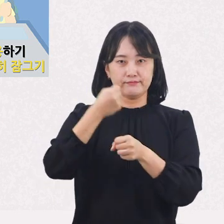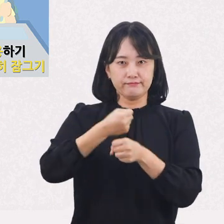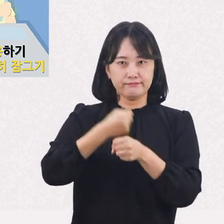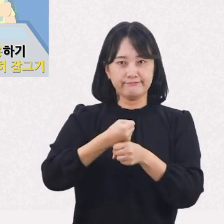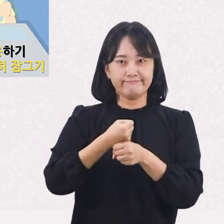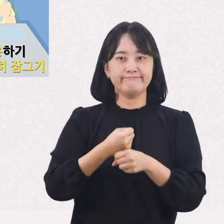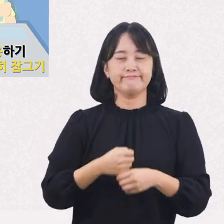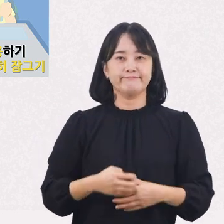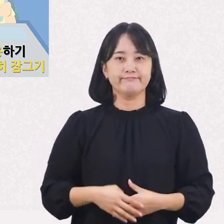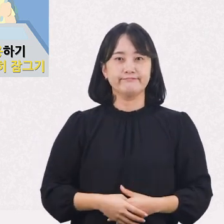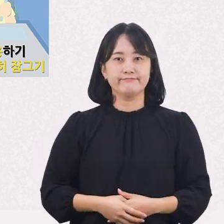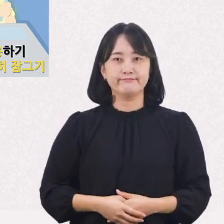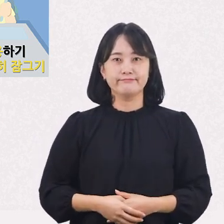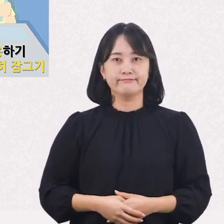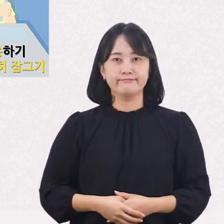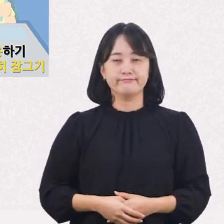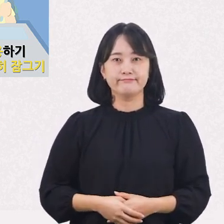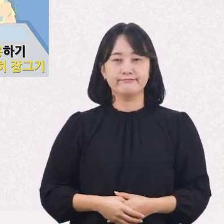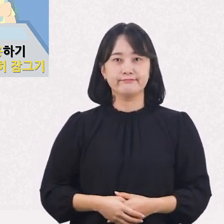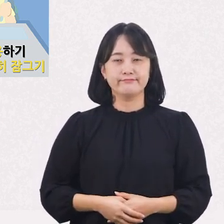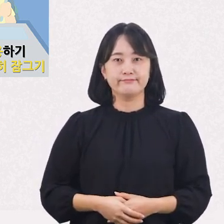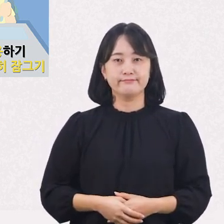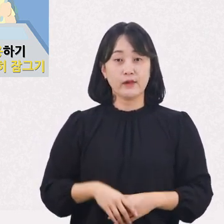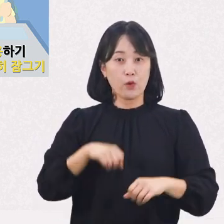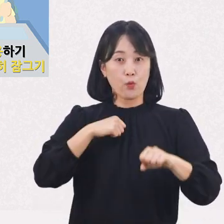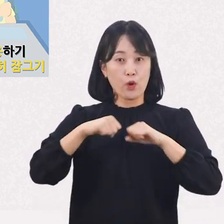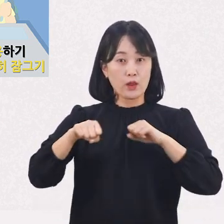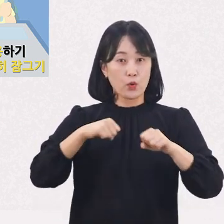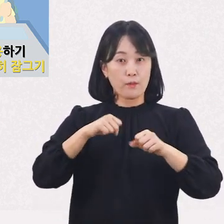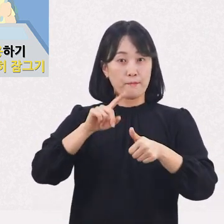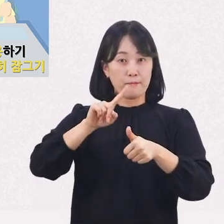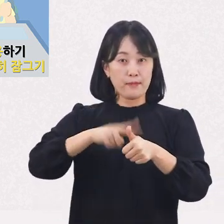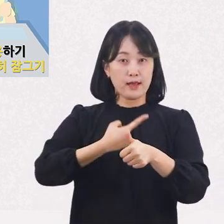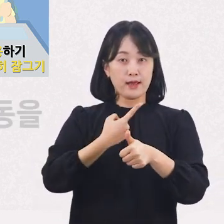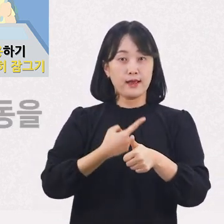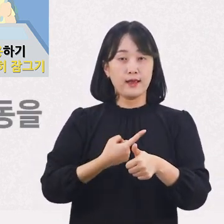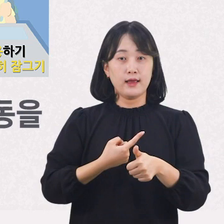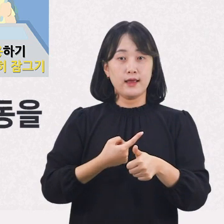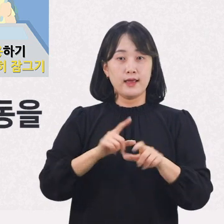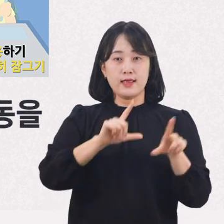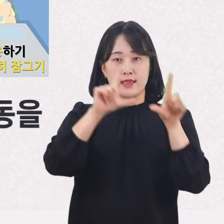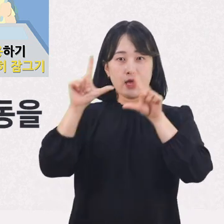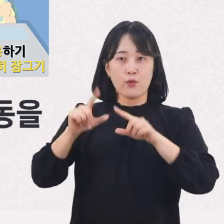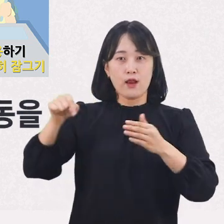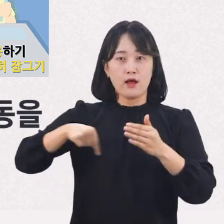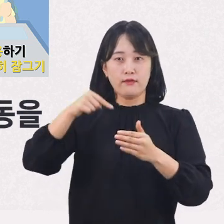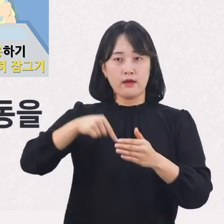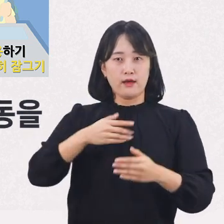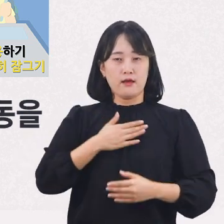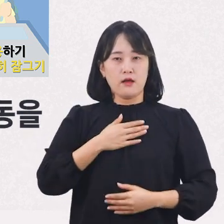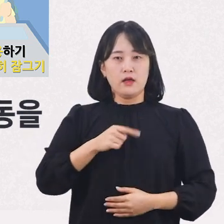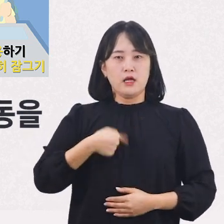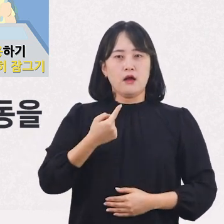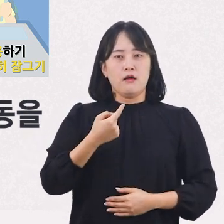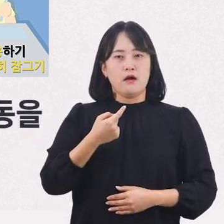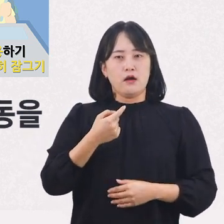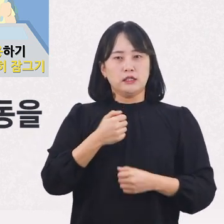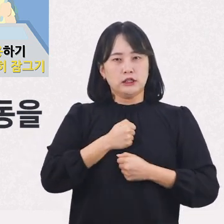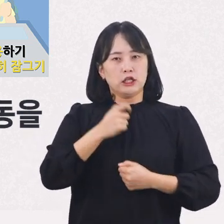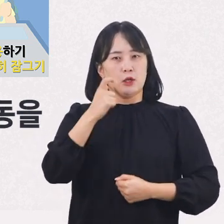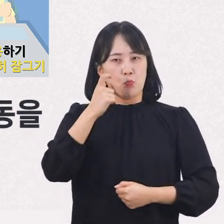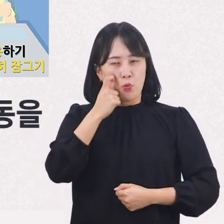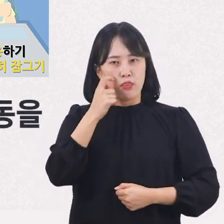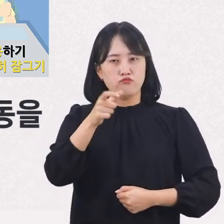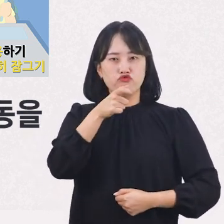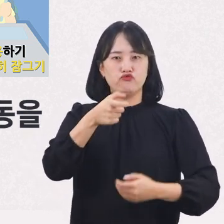목록을 완성하였습니다. 이 활동을 통해 장애 학생들은 생활 속에서 자신이 잘 지키지 못했던 물